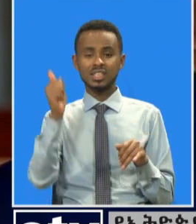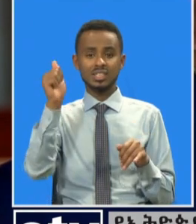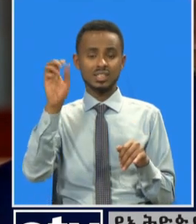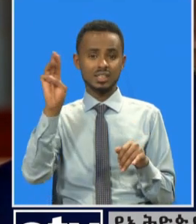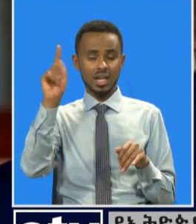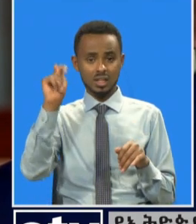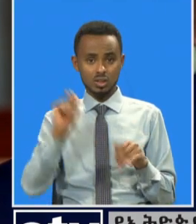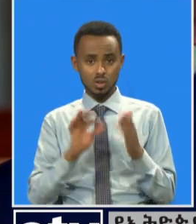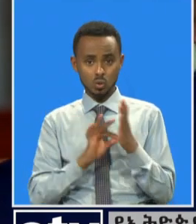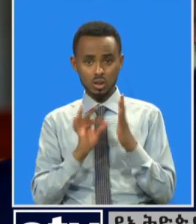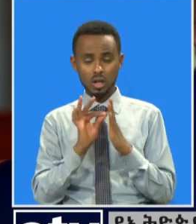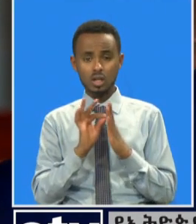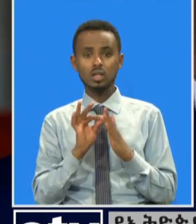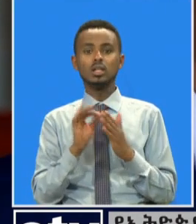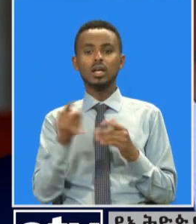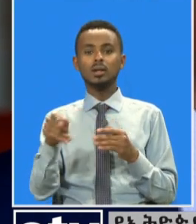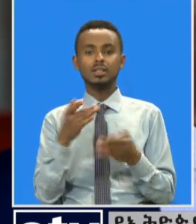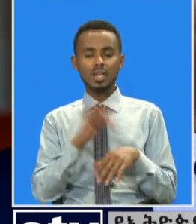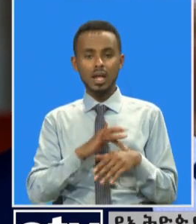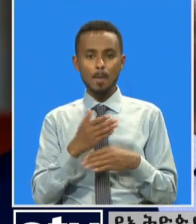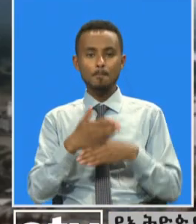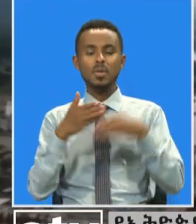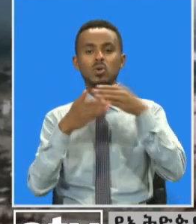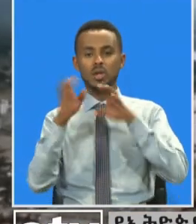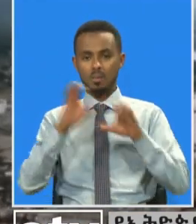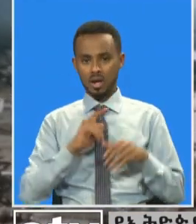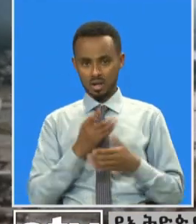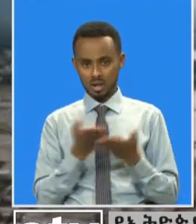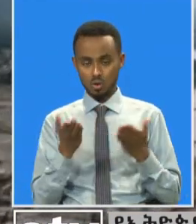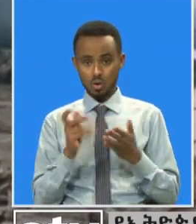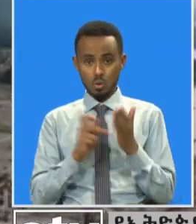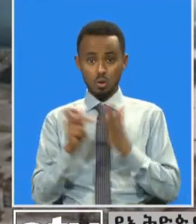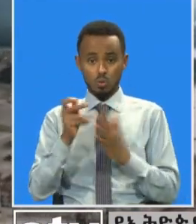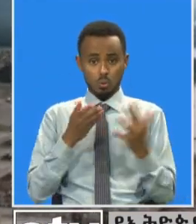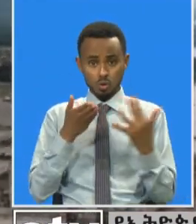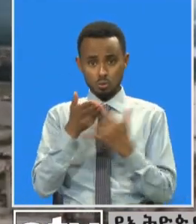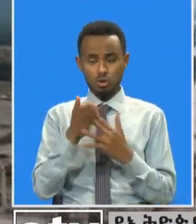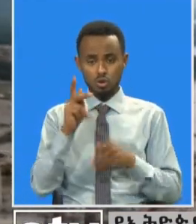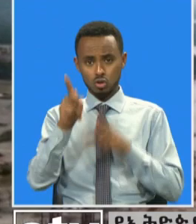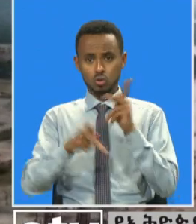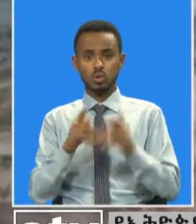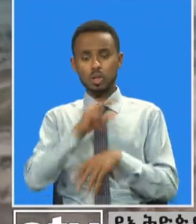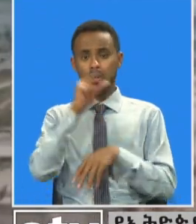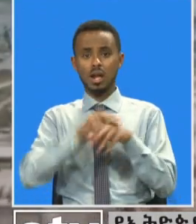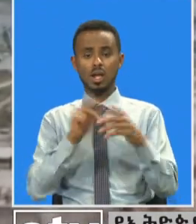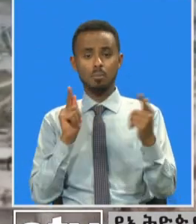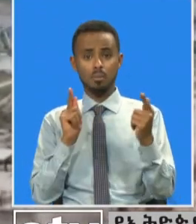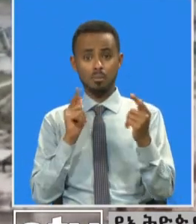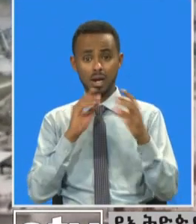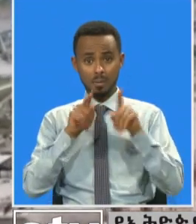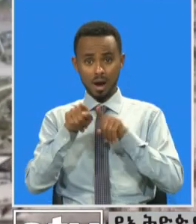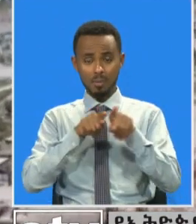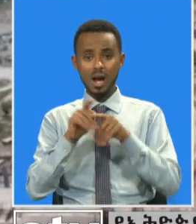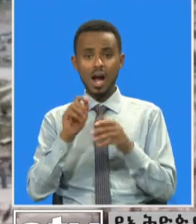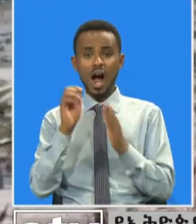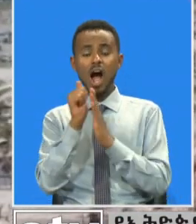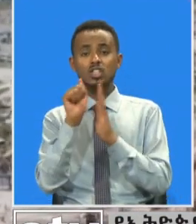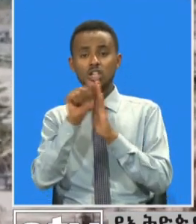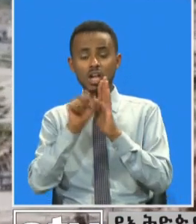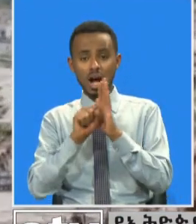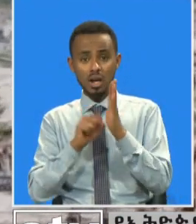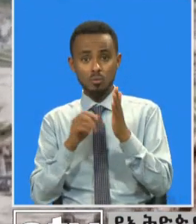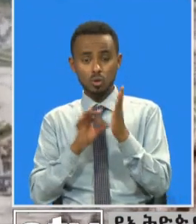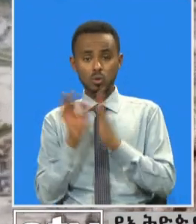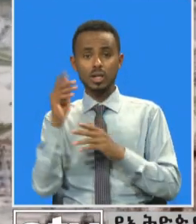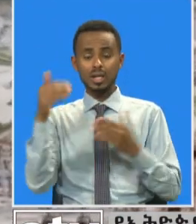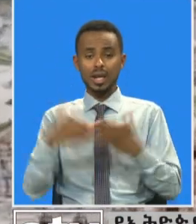ቆጥረን እንደ ወረት ቆጥረን በዚህ ላይ ቢውልድ የማድረግ ነው። በዲፕሎማሲ መስክ ህዝቡ እንደ ብሔራዊ መግባቢያ አጀንዳ የሚቆጥረውን የህዳሴ